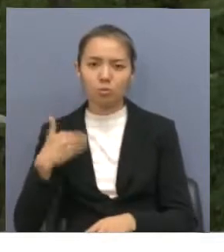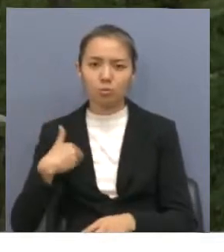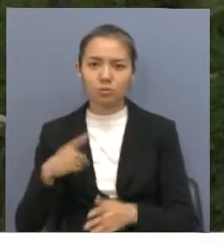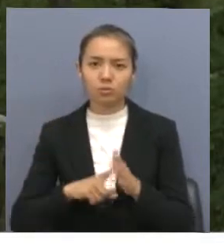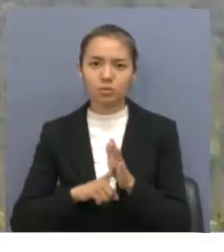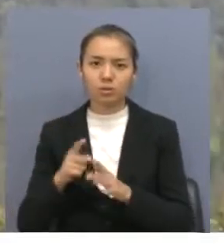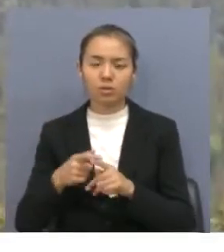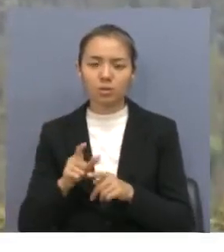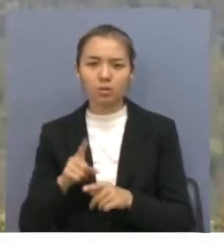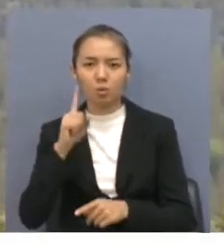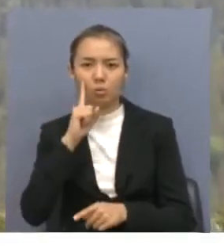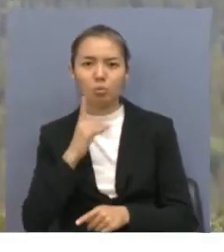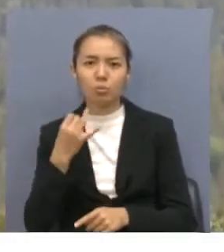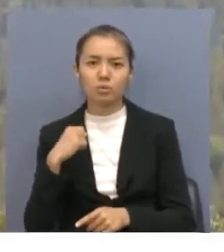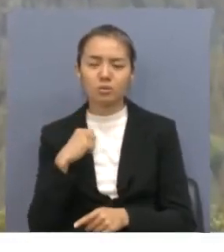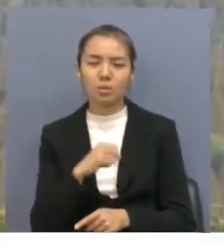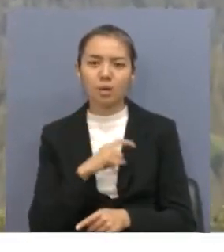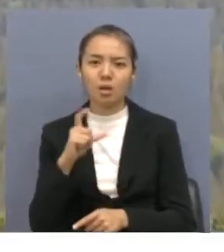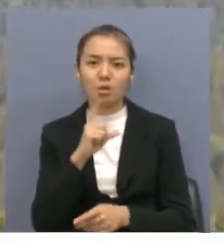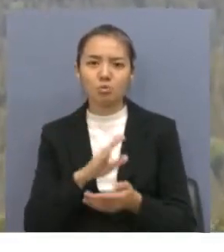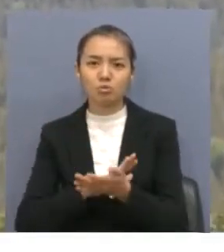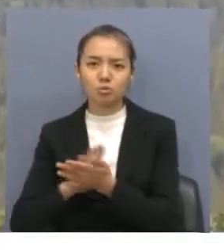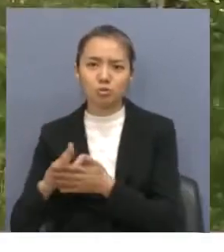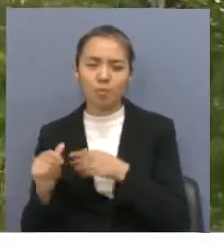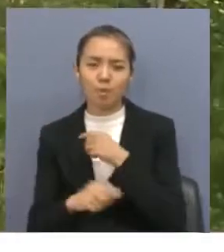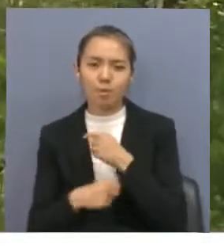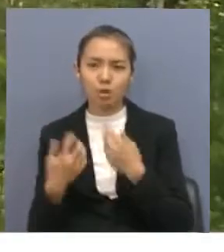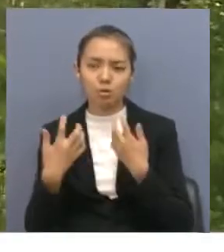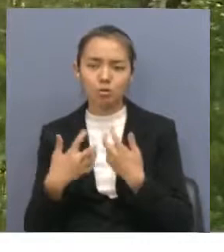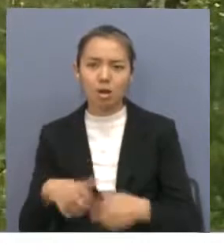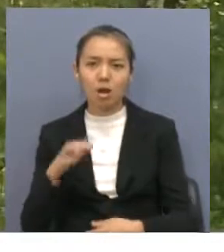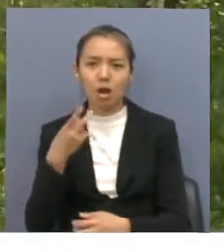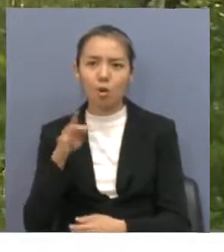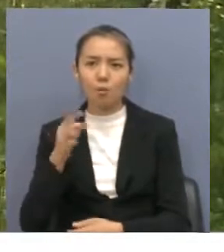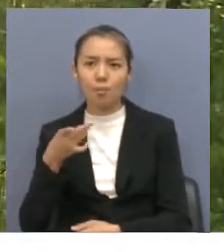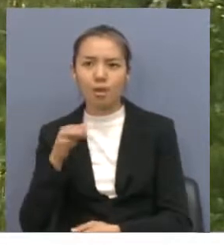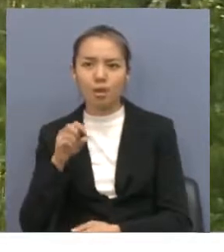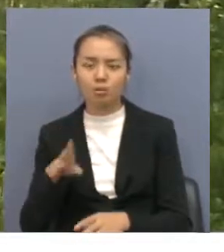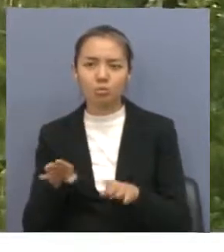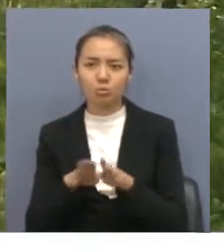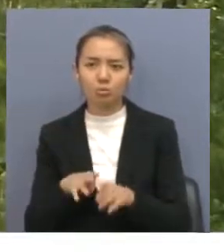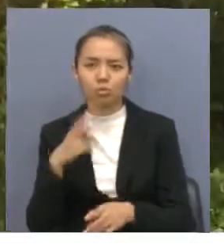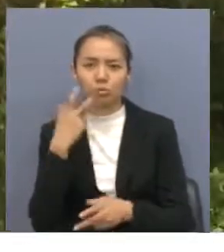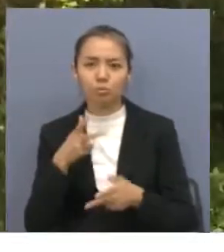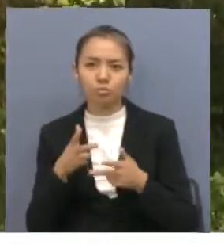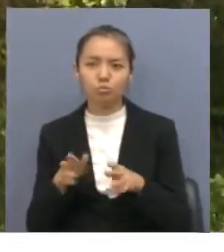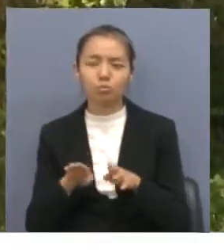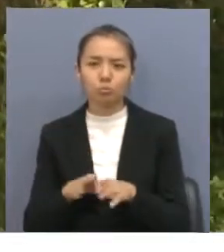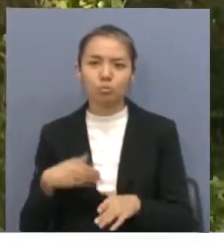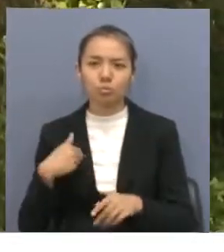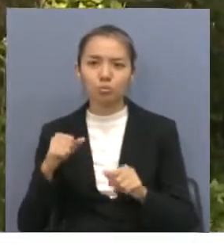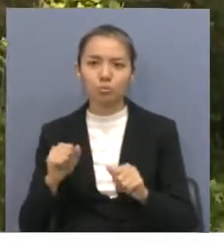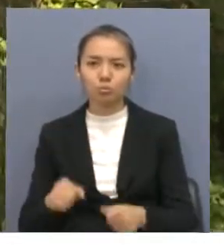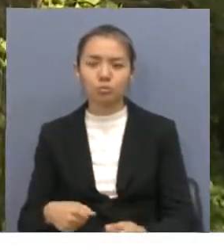Бұл пайдалануға ыңғайлы әрі экологиялық тұрғыдан таза материал саналады. Агропеллеттер сонымен қатар жылу қазандықтарында